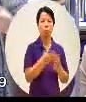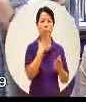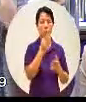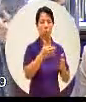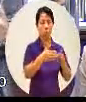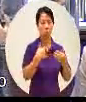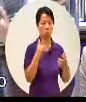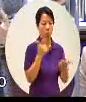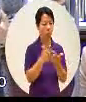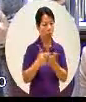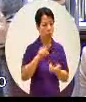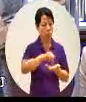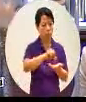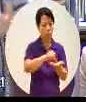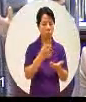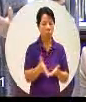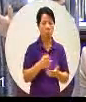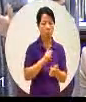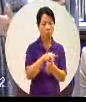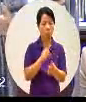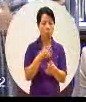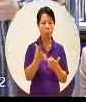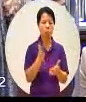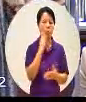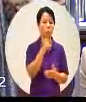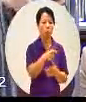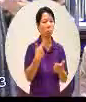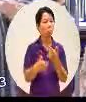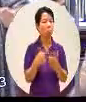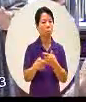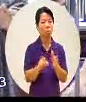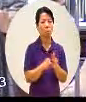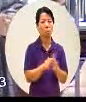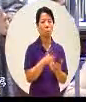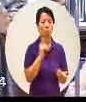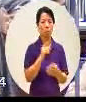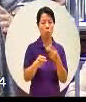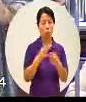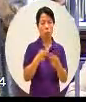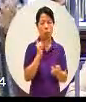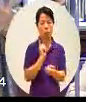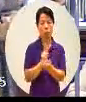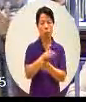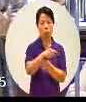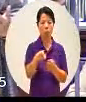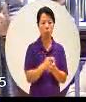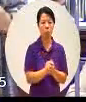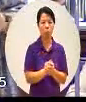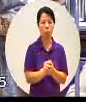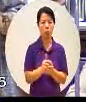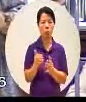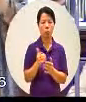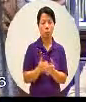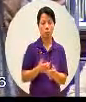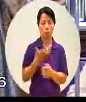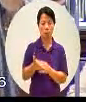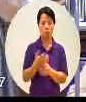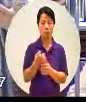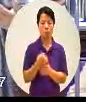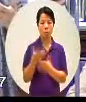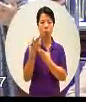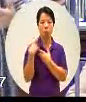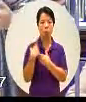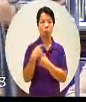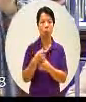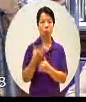无、养殖无，还是无？咱要安怎对因这个人有一个较好？吼、哦，一个负责任的